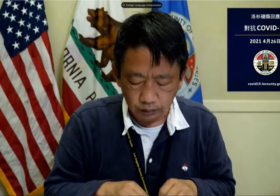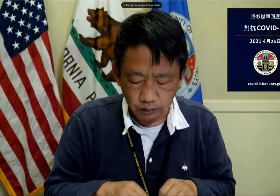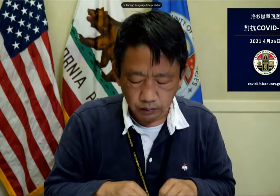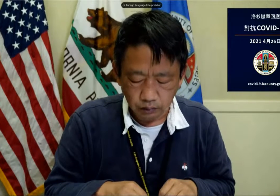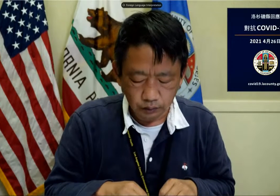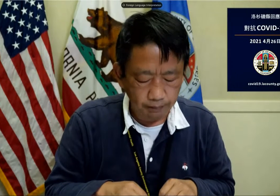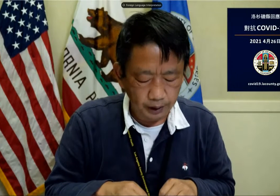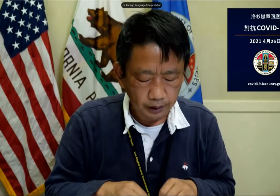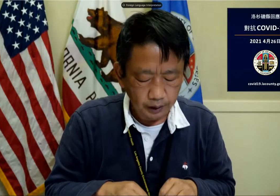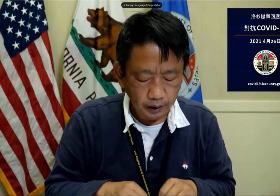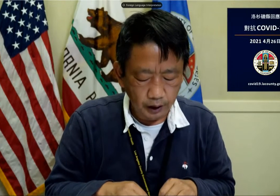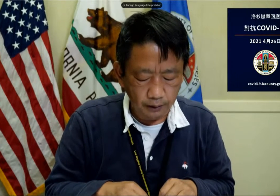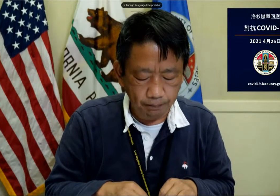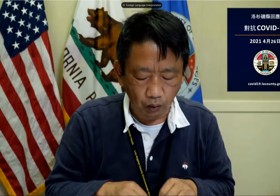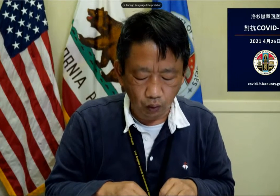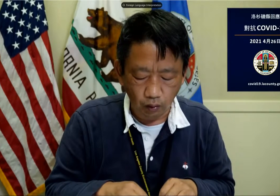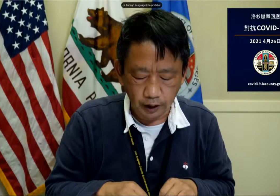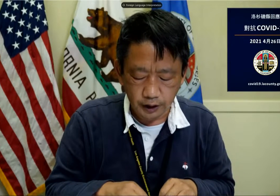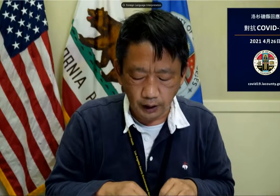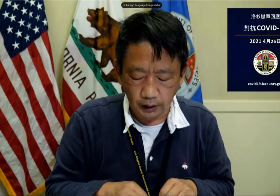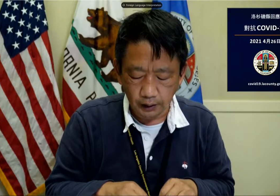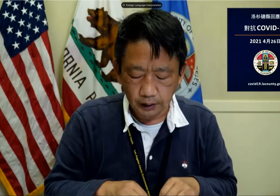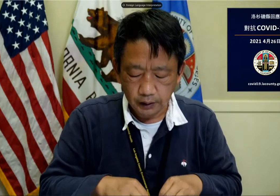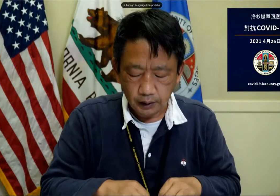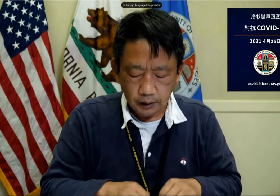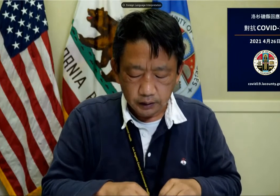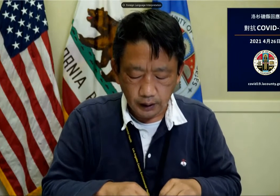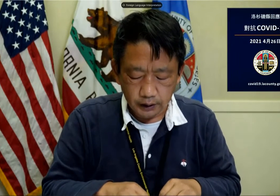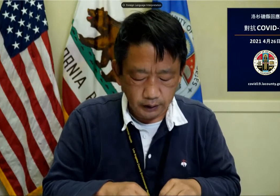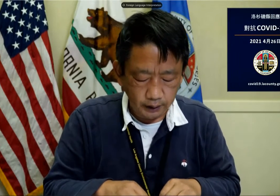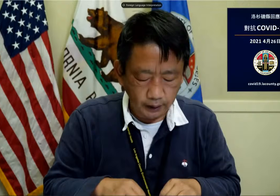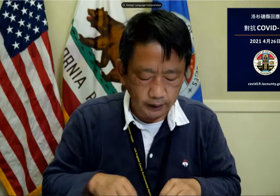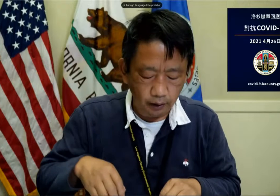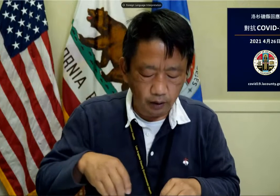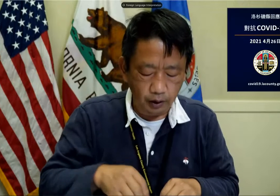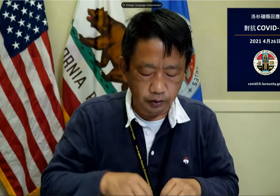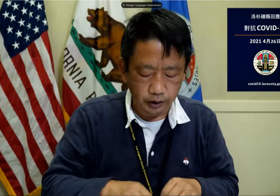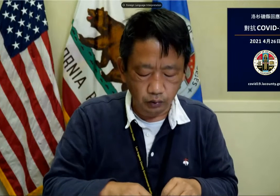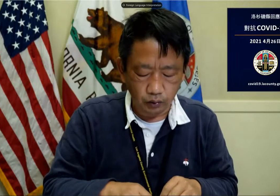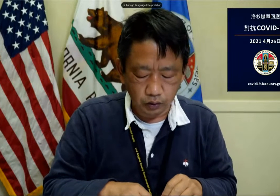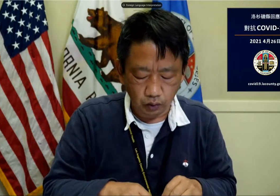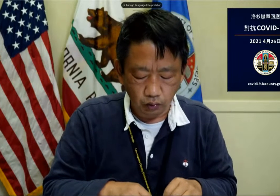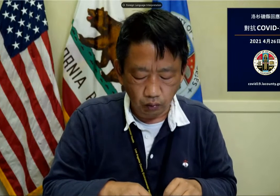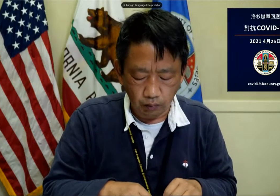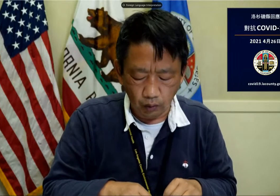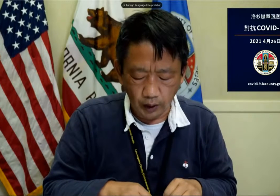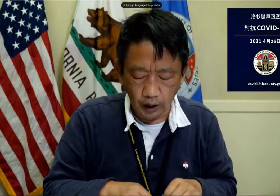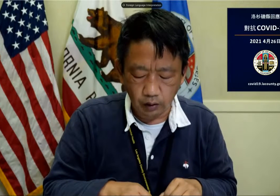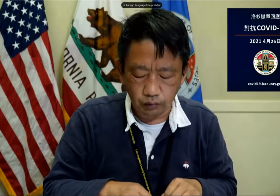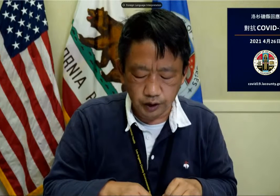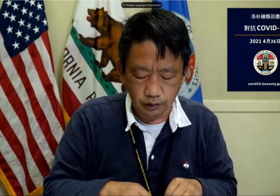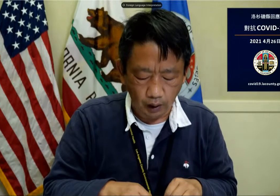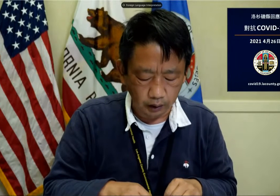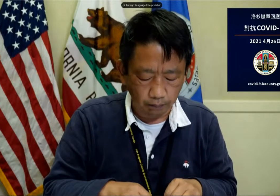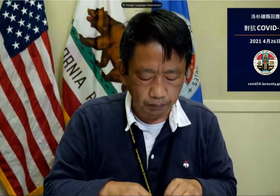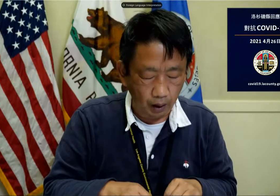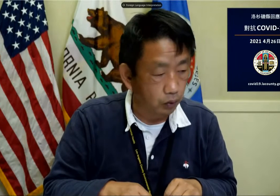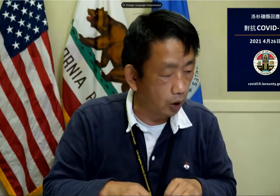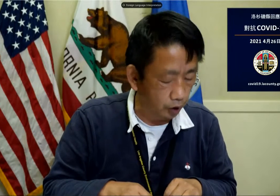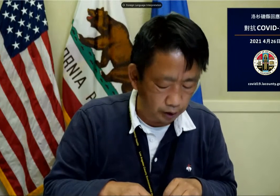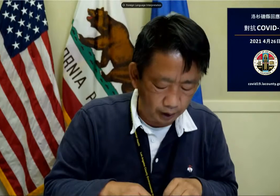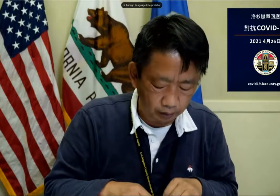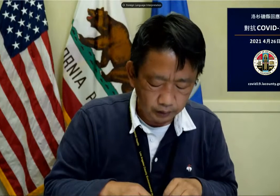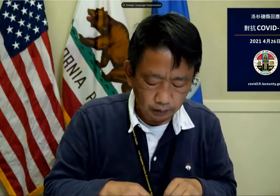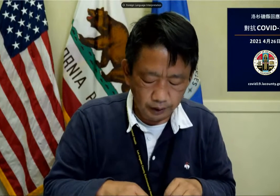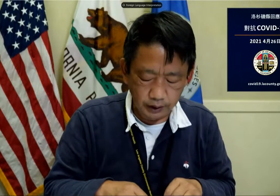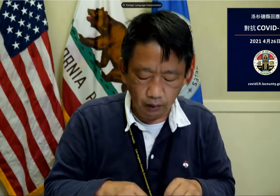系统如此严密，可以保护我们的健康。在接下来的疫苗接种过程中，我们会一如既往地保护